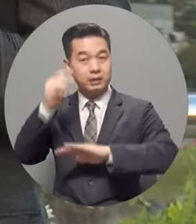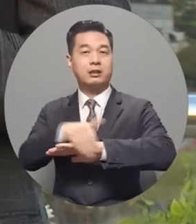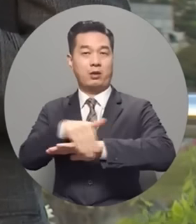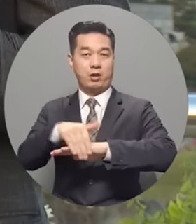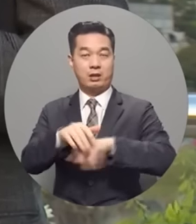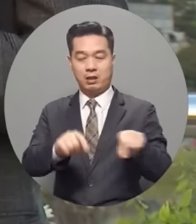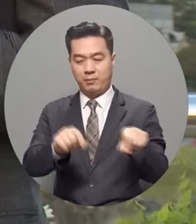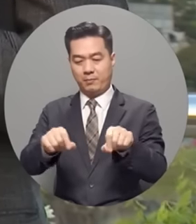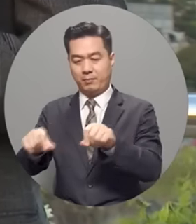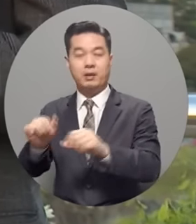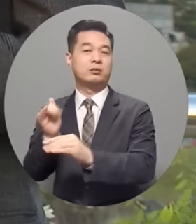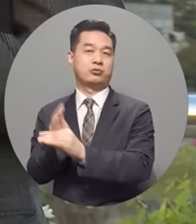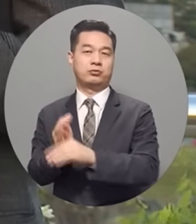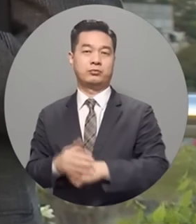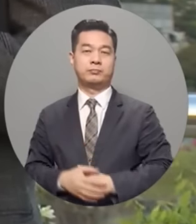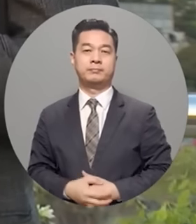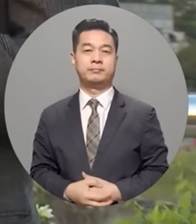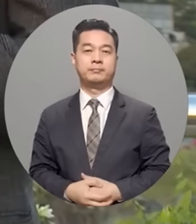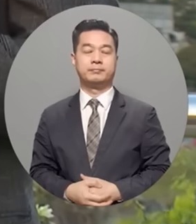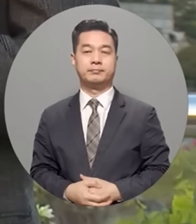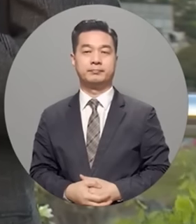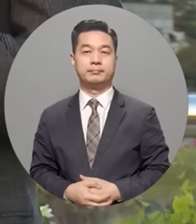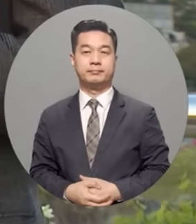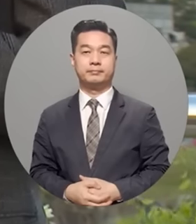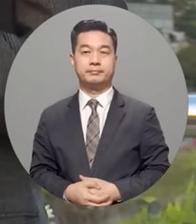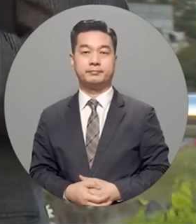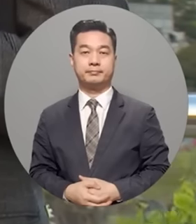밀리고 있습니다. MBC 뉴스 강현서입니다.